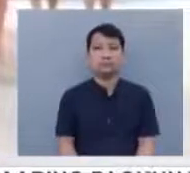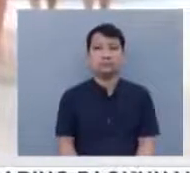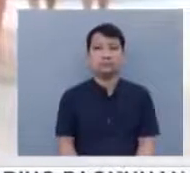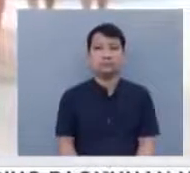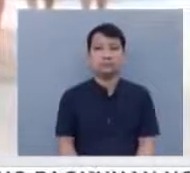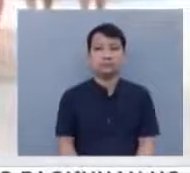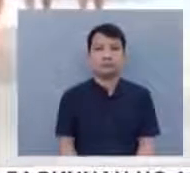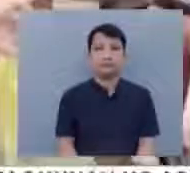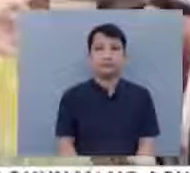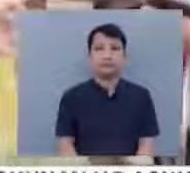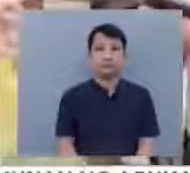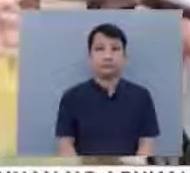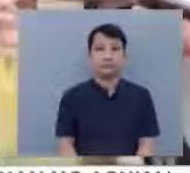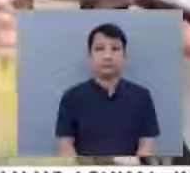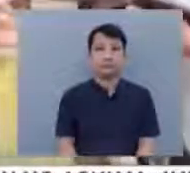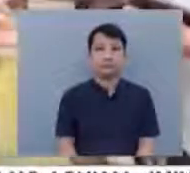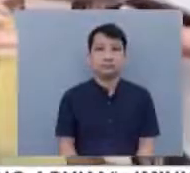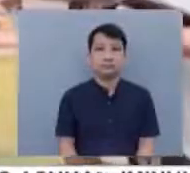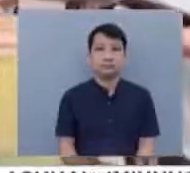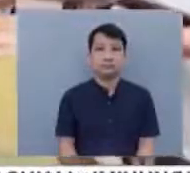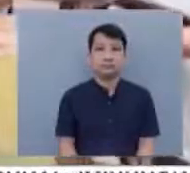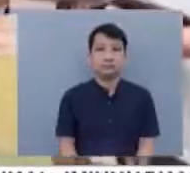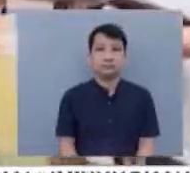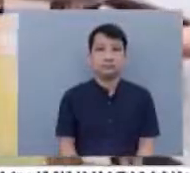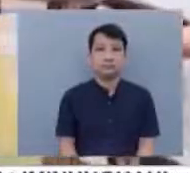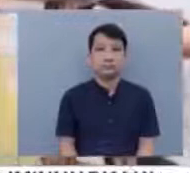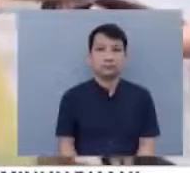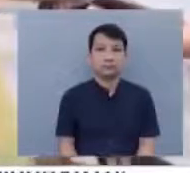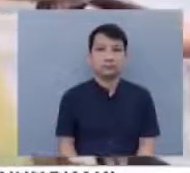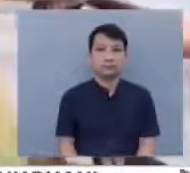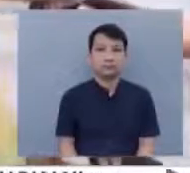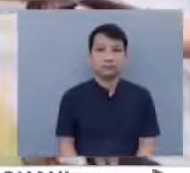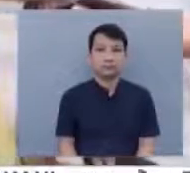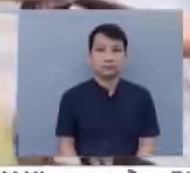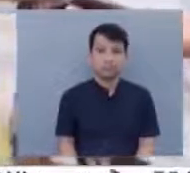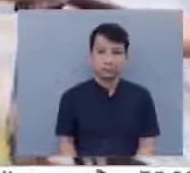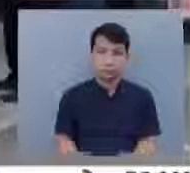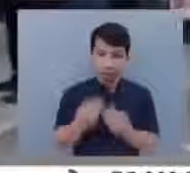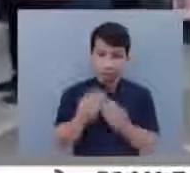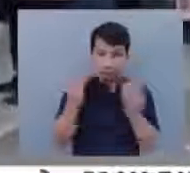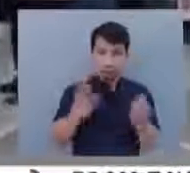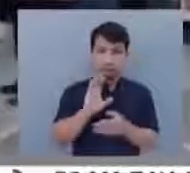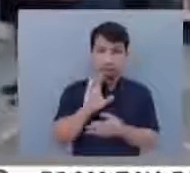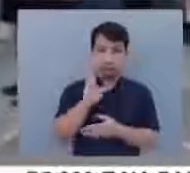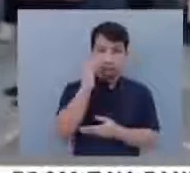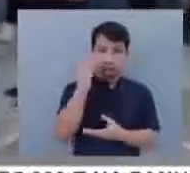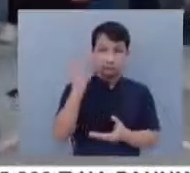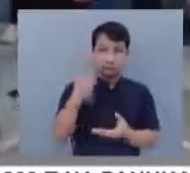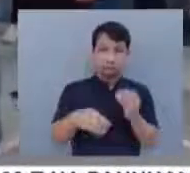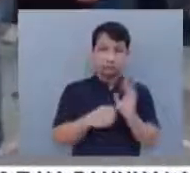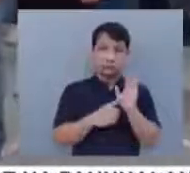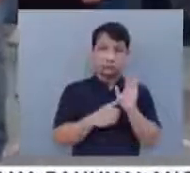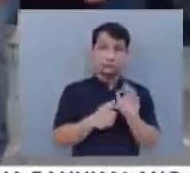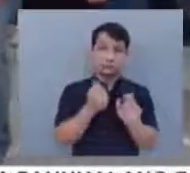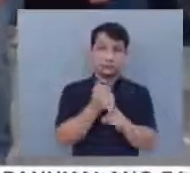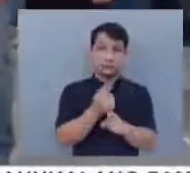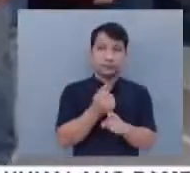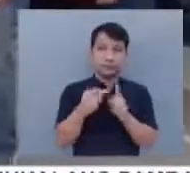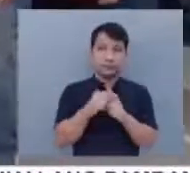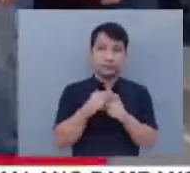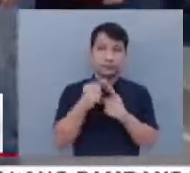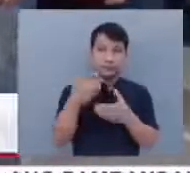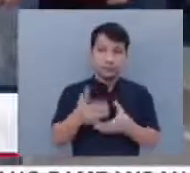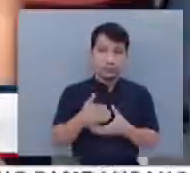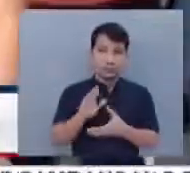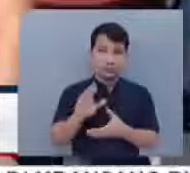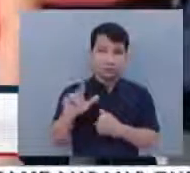Kasado na ang mga hakbang ng DepEd Pasig Division sakaling may magpositibo sa mga estudyante na kalahok ng face-to-face